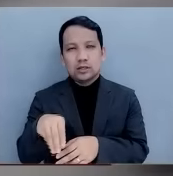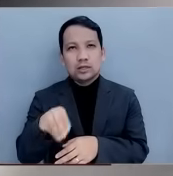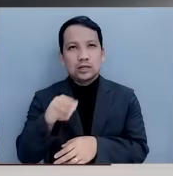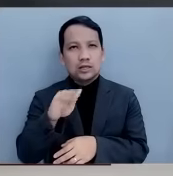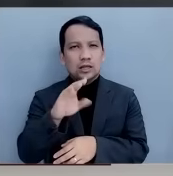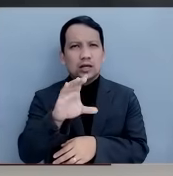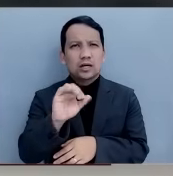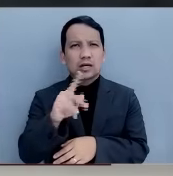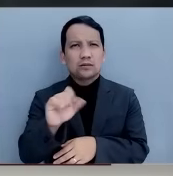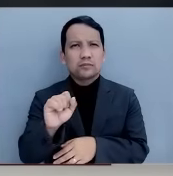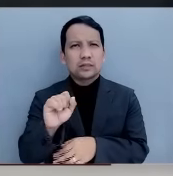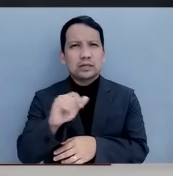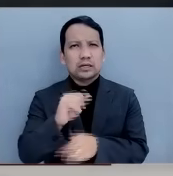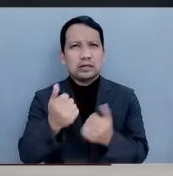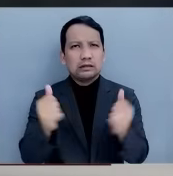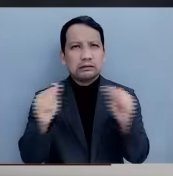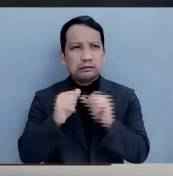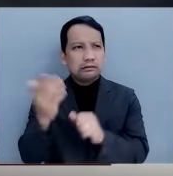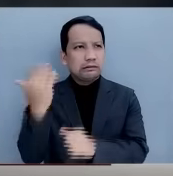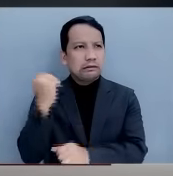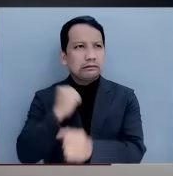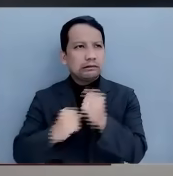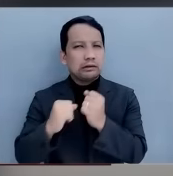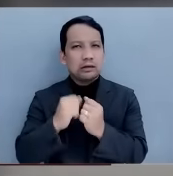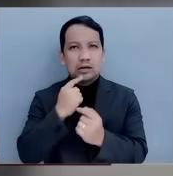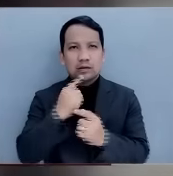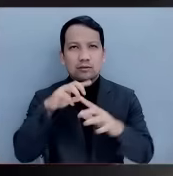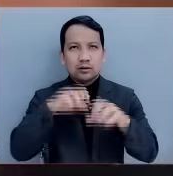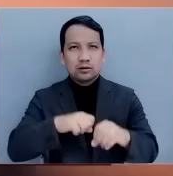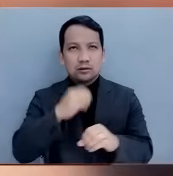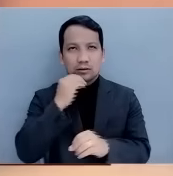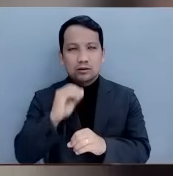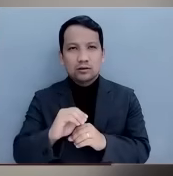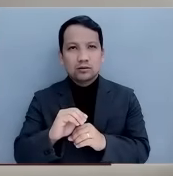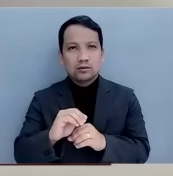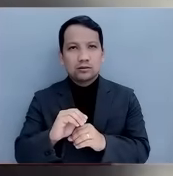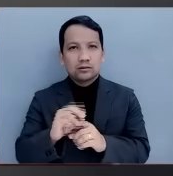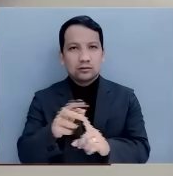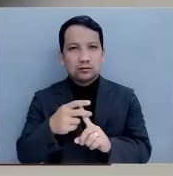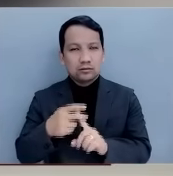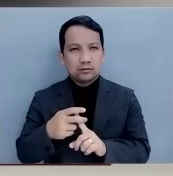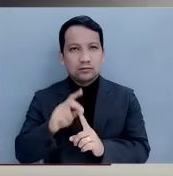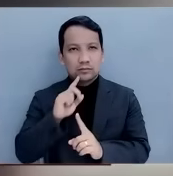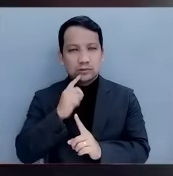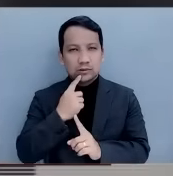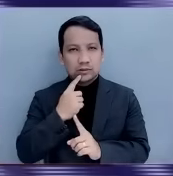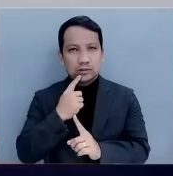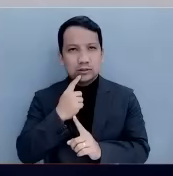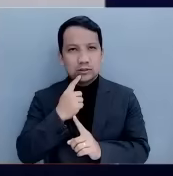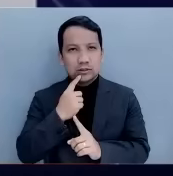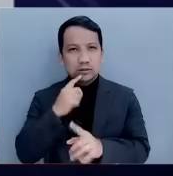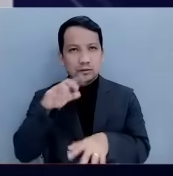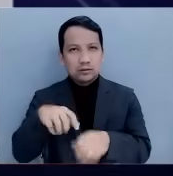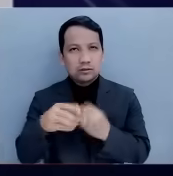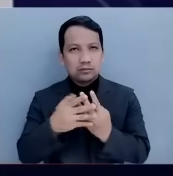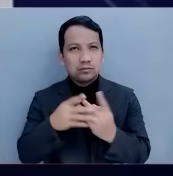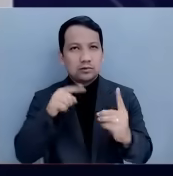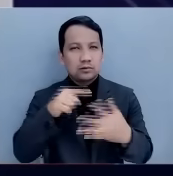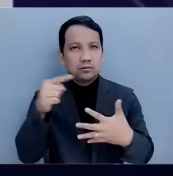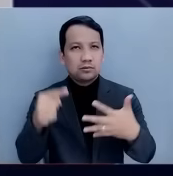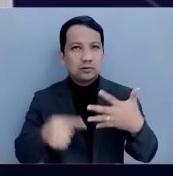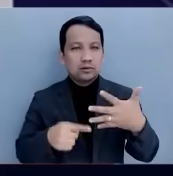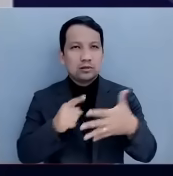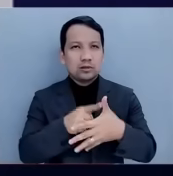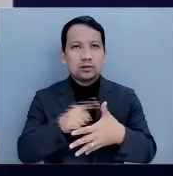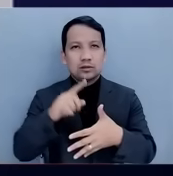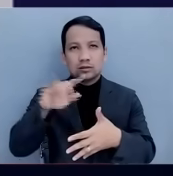noong nakaraang taon. Nadakip sila sa bisi ng arrest warrant sa kasong kidnapping at serious illegal detention. Kinilala ang mga suspect